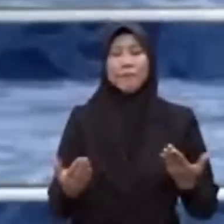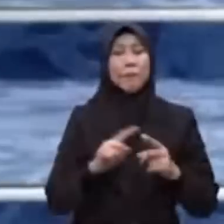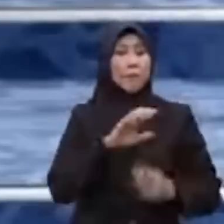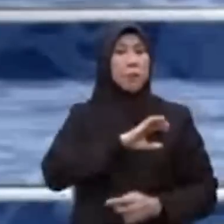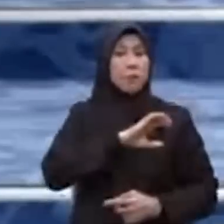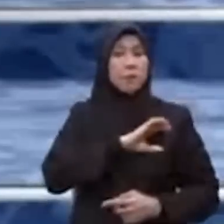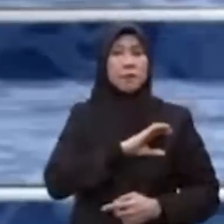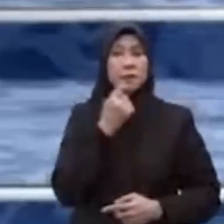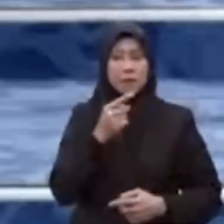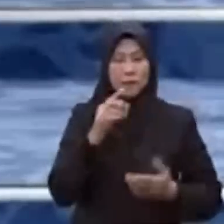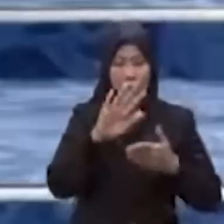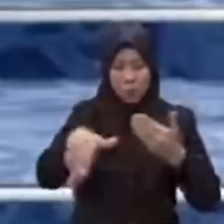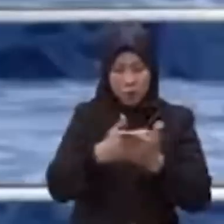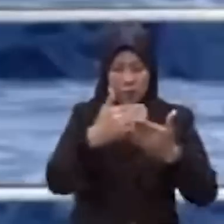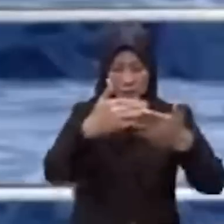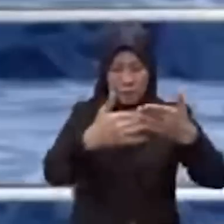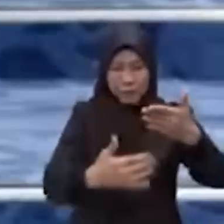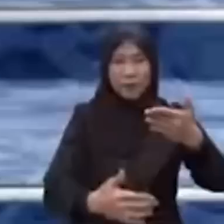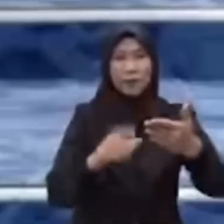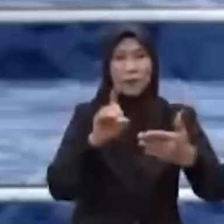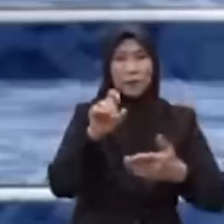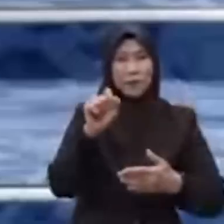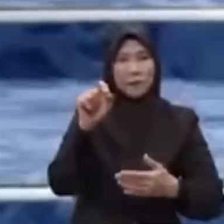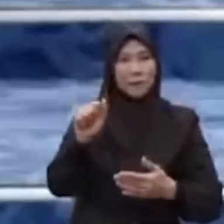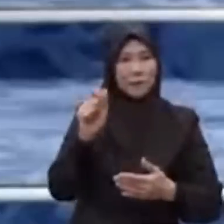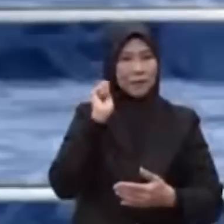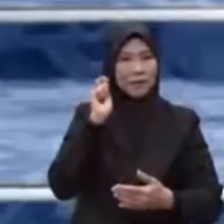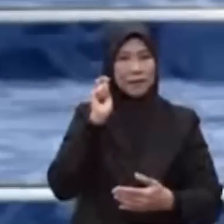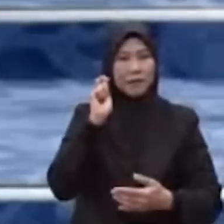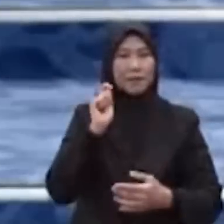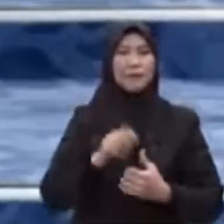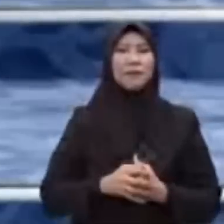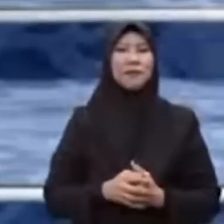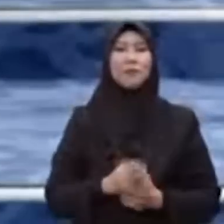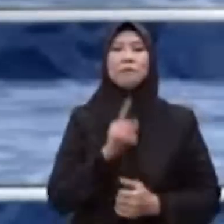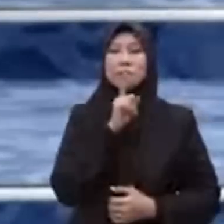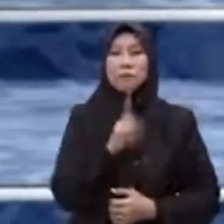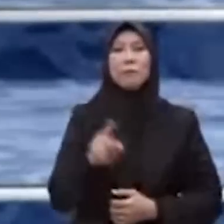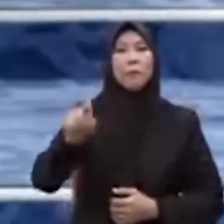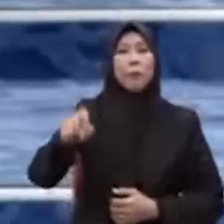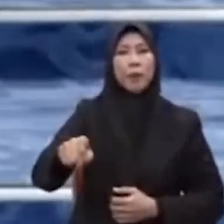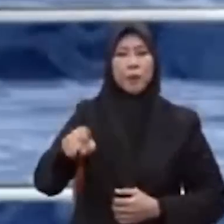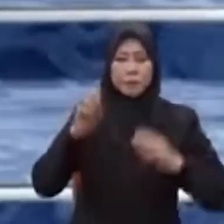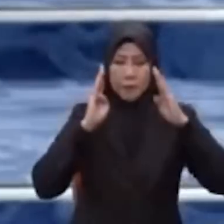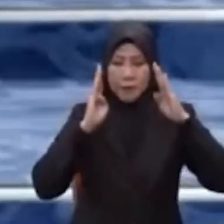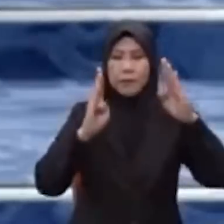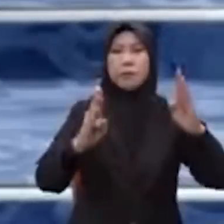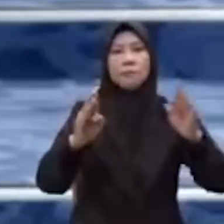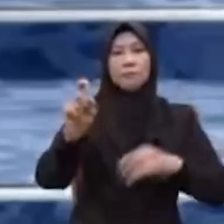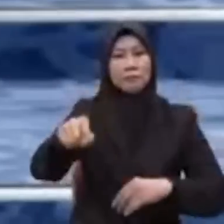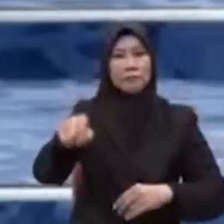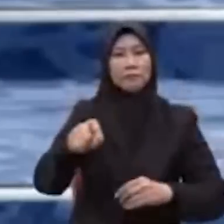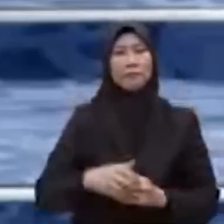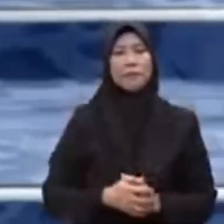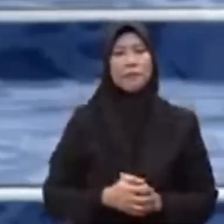semua data yang saya sebutkan tadi Oke ini memang memerlukan perhatian berat ya